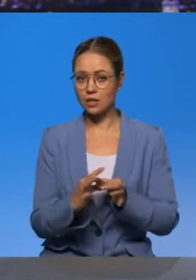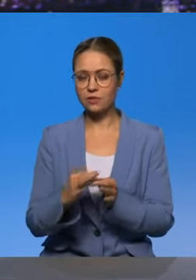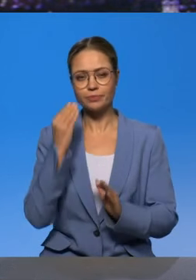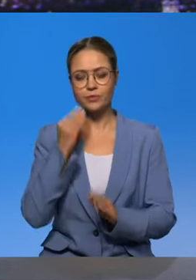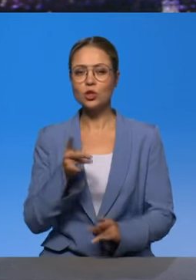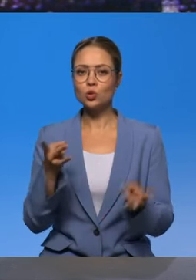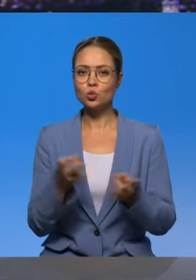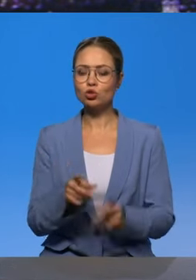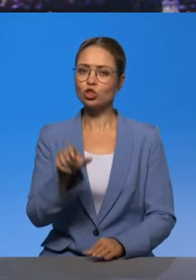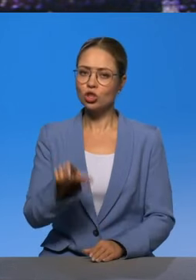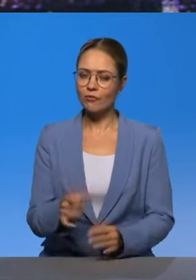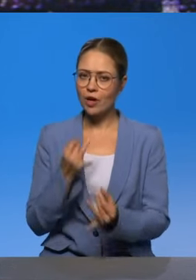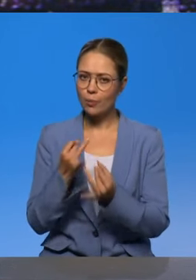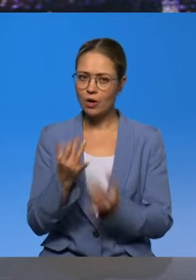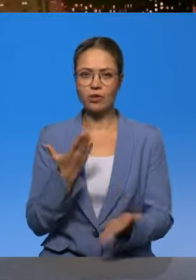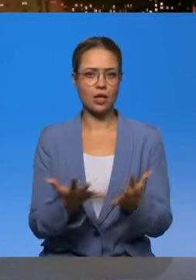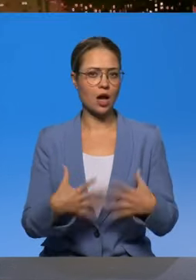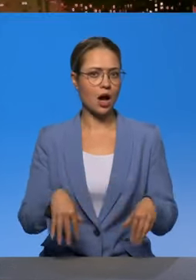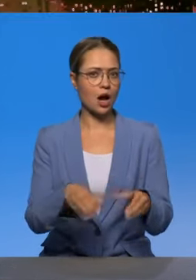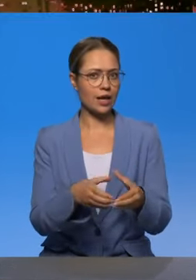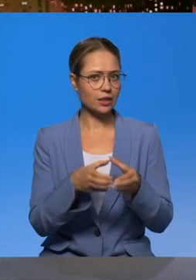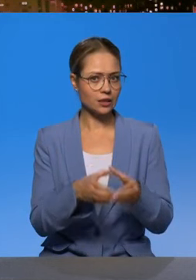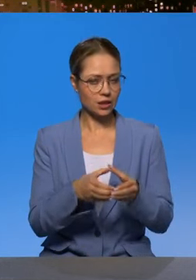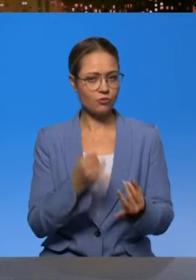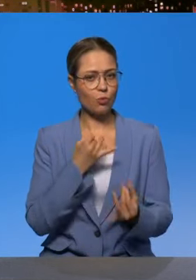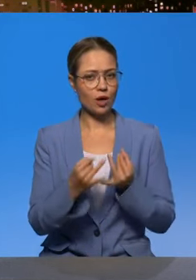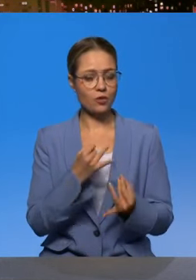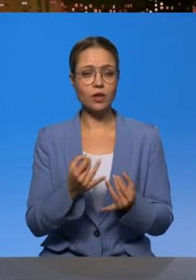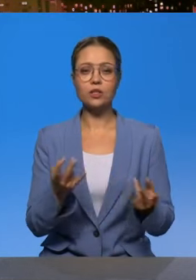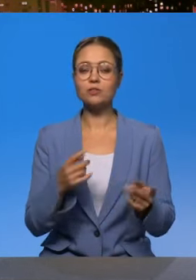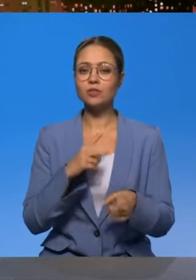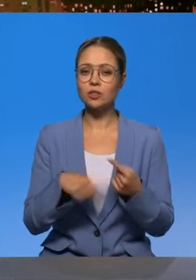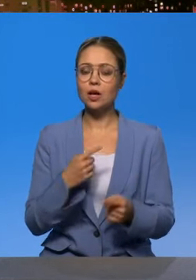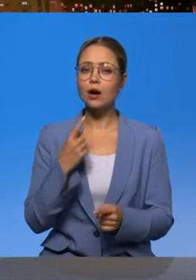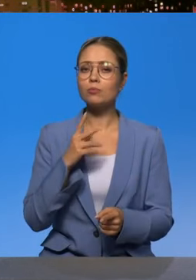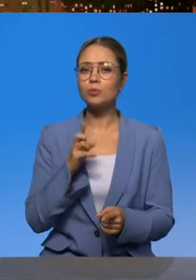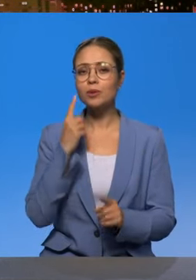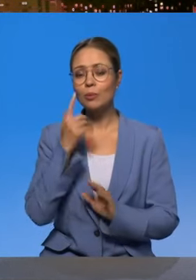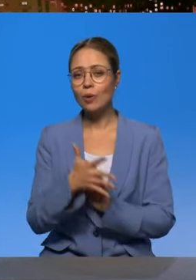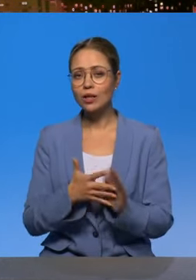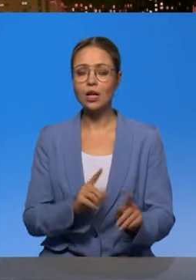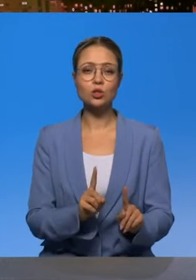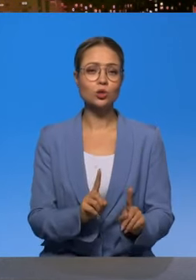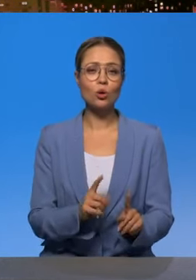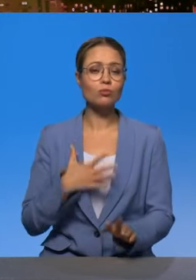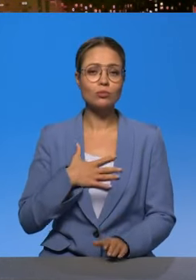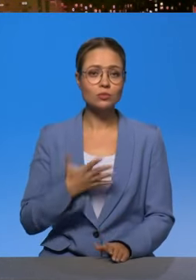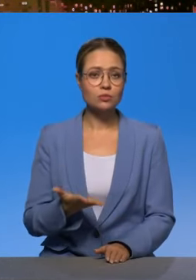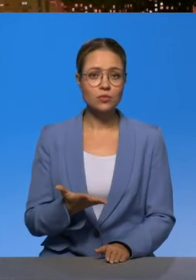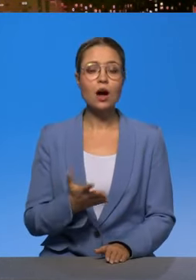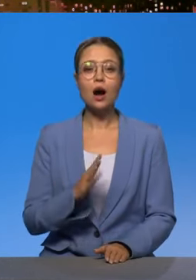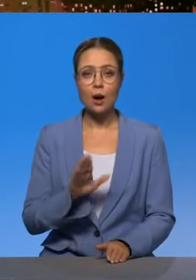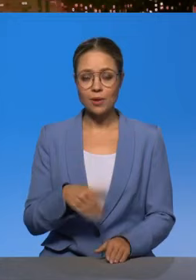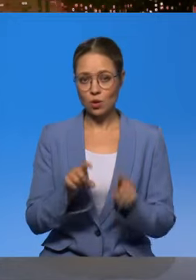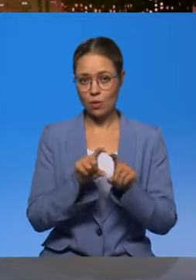поговорить с коллективом. Ну, то есть это всегда понимание, что беспокоит. И дальше потом подстраивается